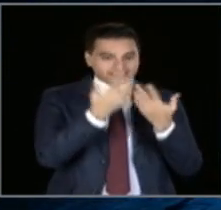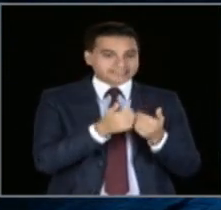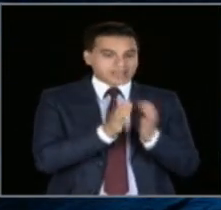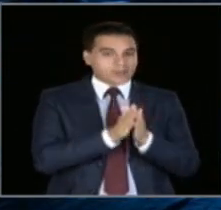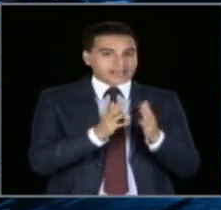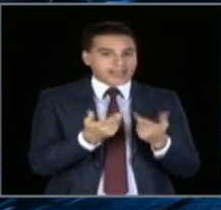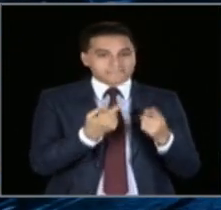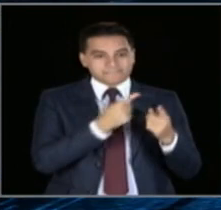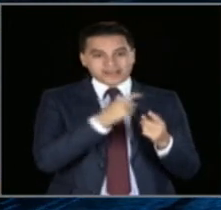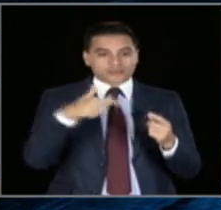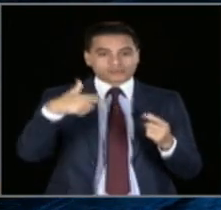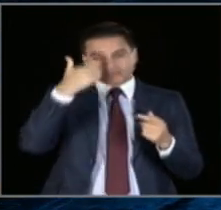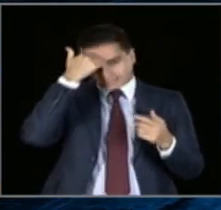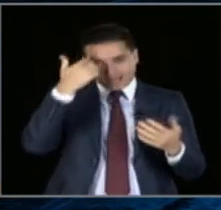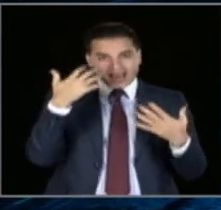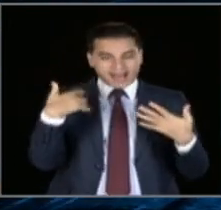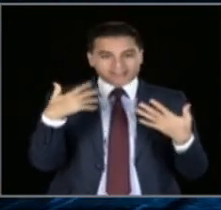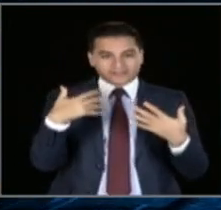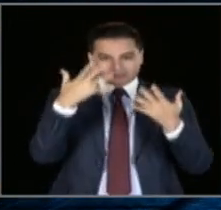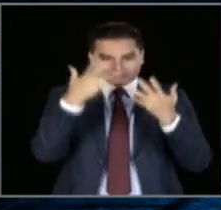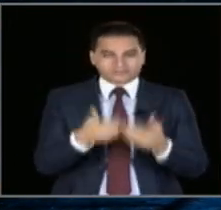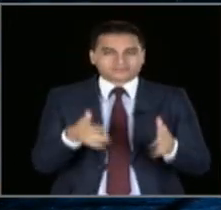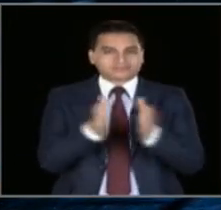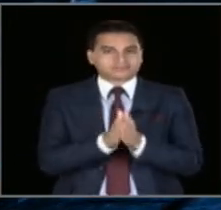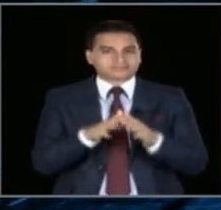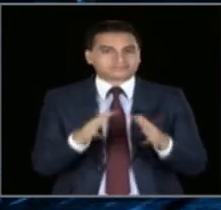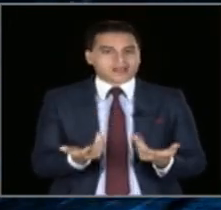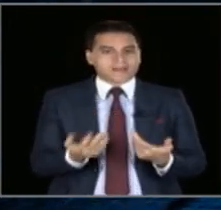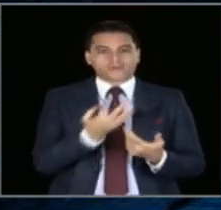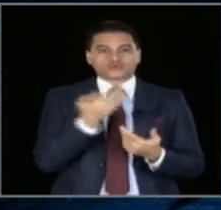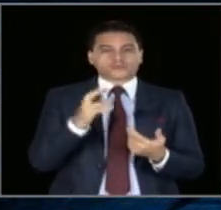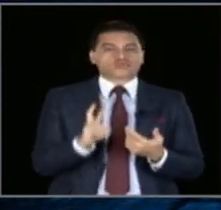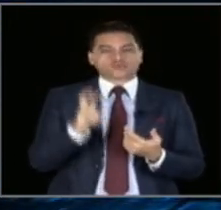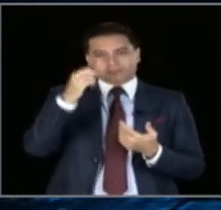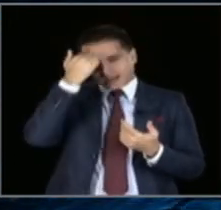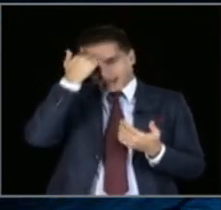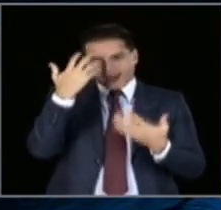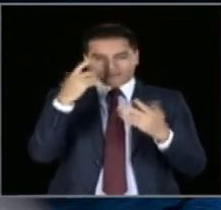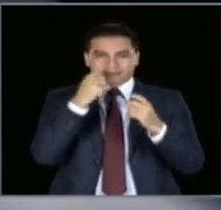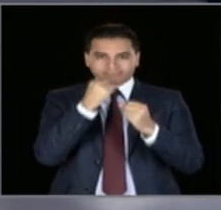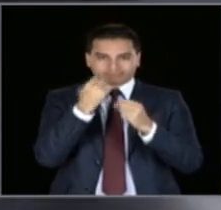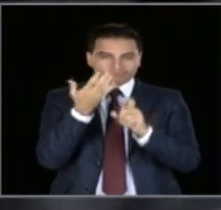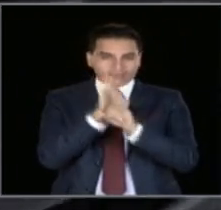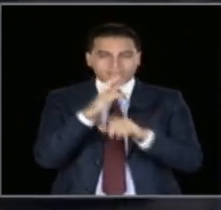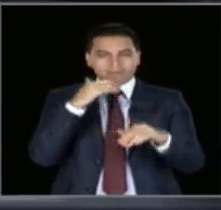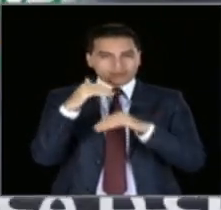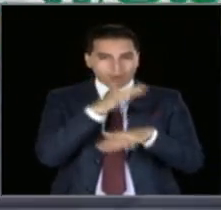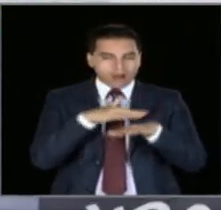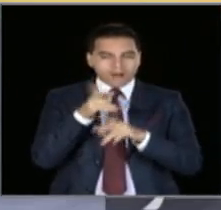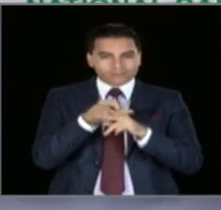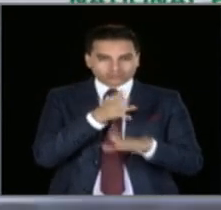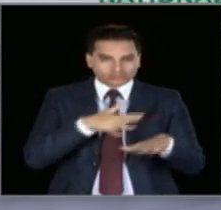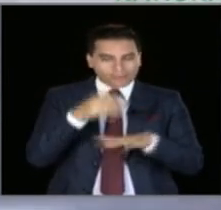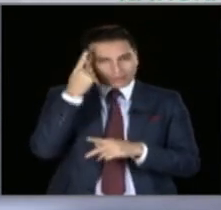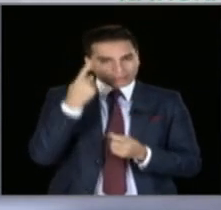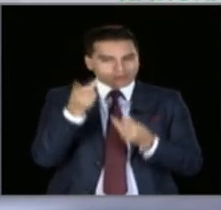بما يساوي 160 ألف جنيه، ويبقى الرصيد لحد دلوقتي 370 ألف جنيه في خزنة البنك الأهلي لدعم